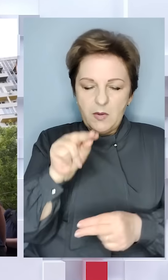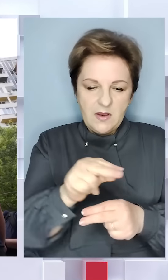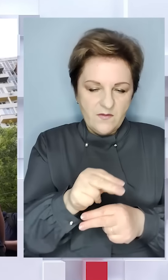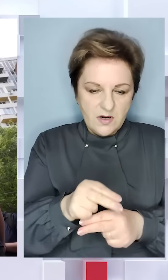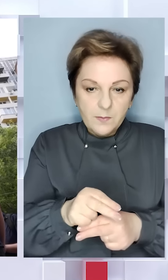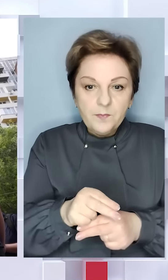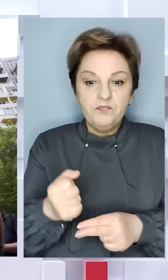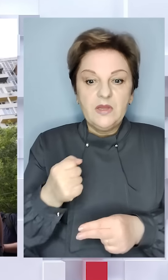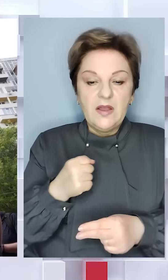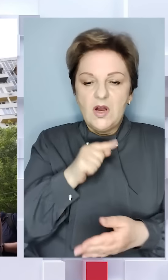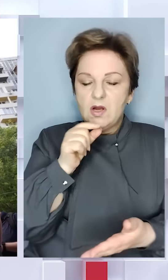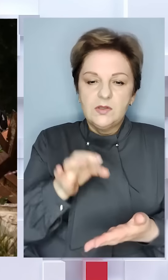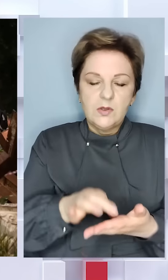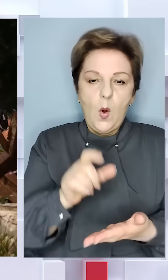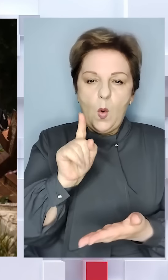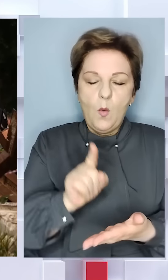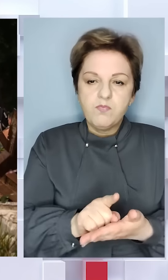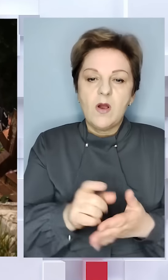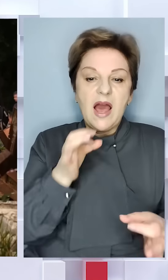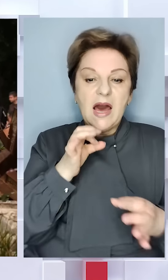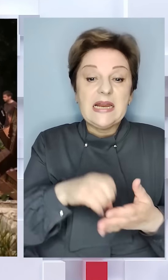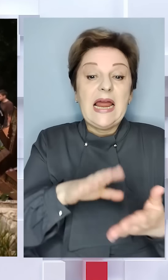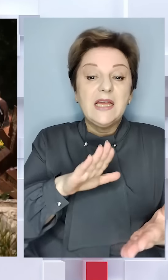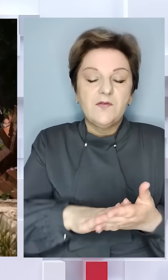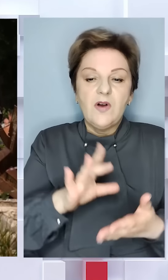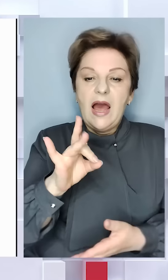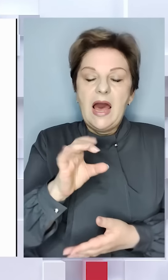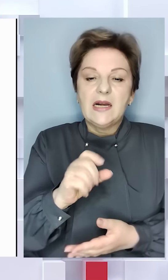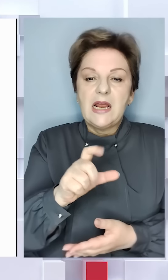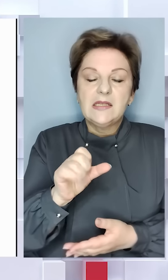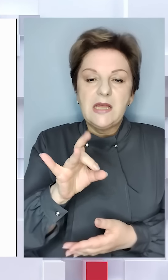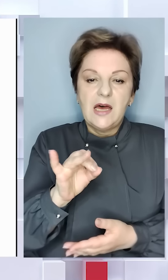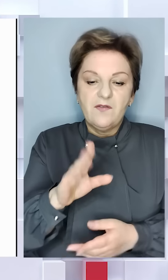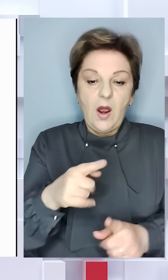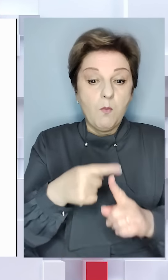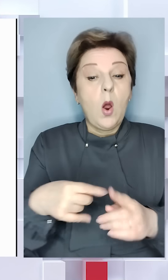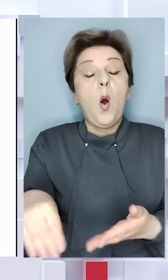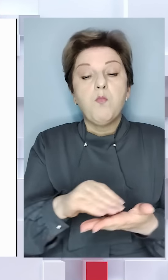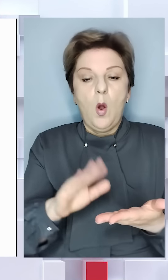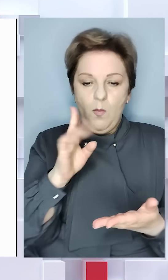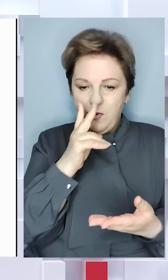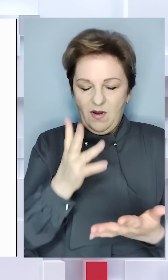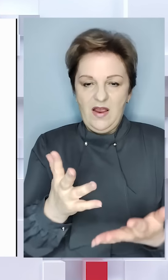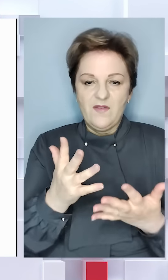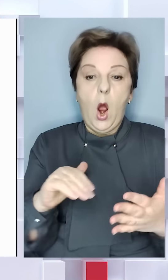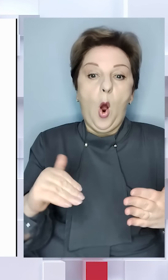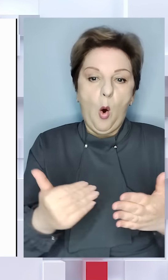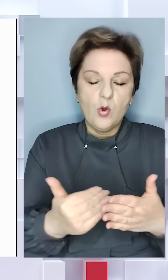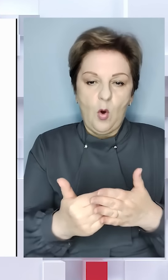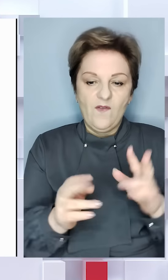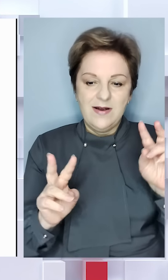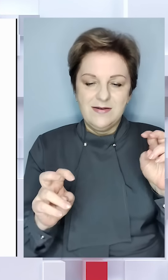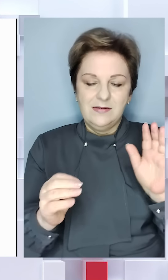виправили. Військовозобов'язаним радять зареєструватися у резерві плюс повторно, тоді буде видно оновлений статус. Якщо після